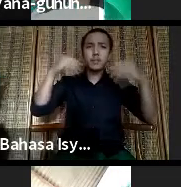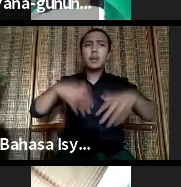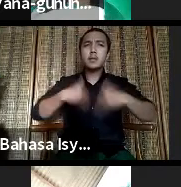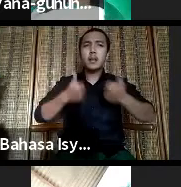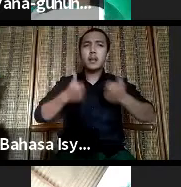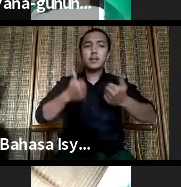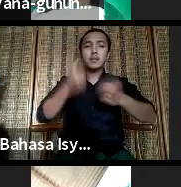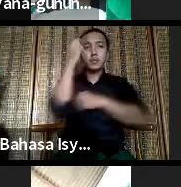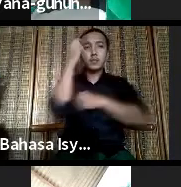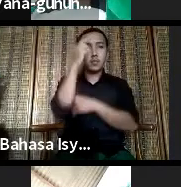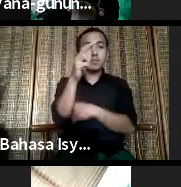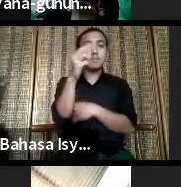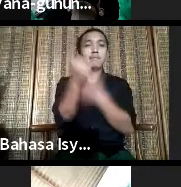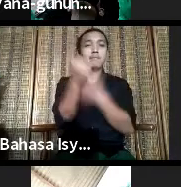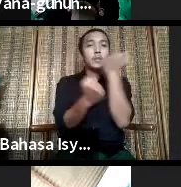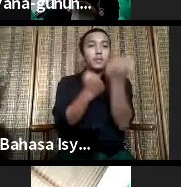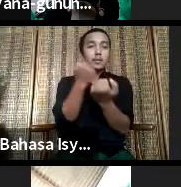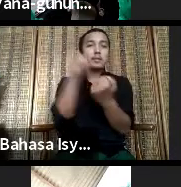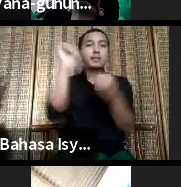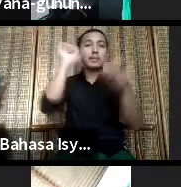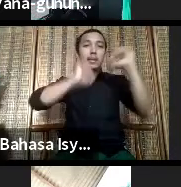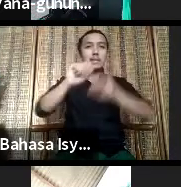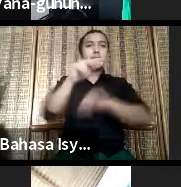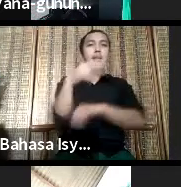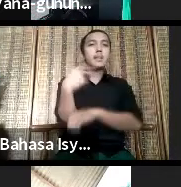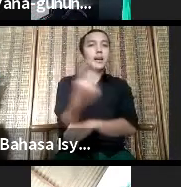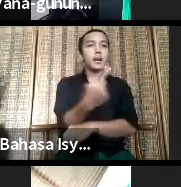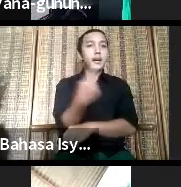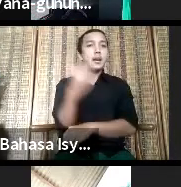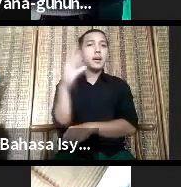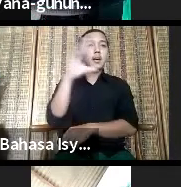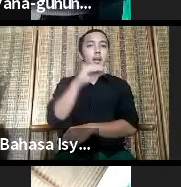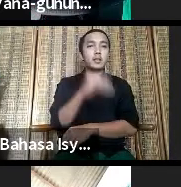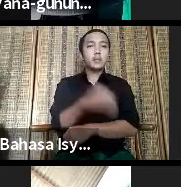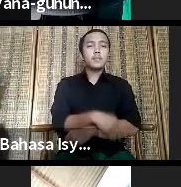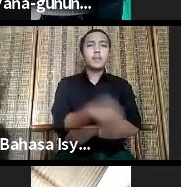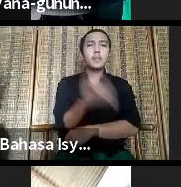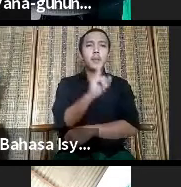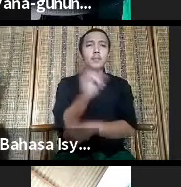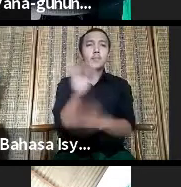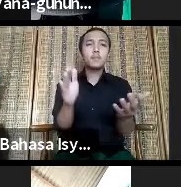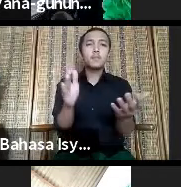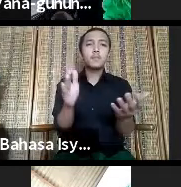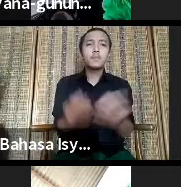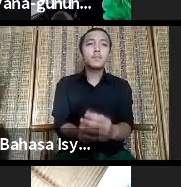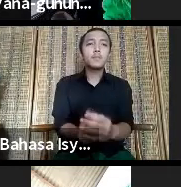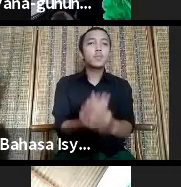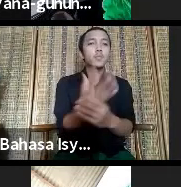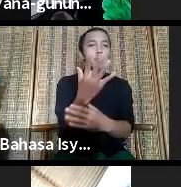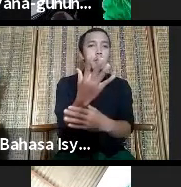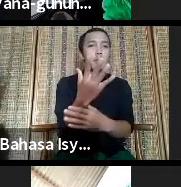kita sehari-hari dan juga untuk mewujudkan pembangunan Indonesia yang lebih inklusif bagi semua